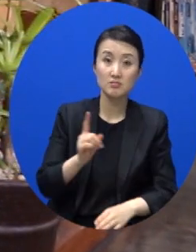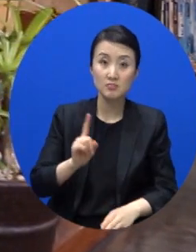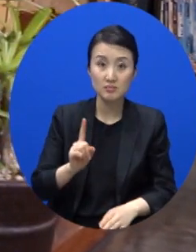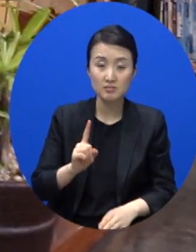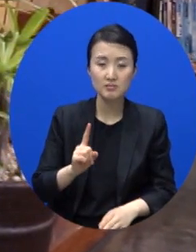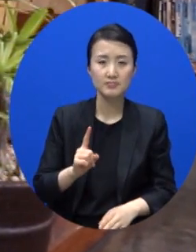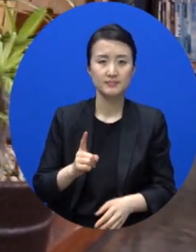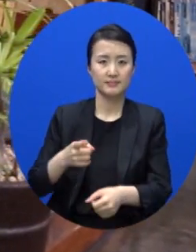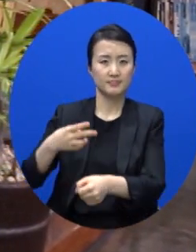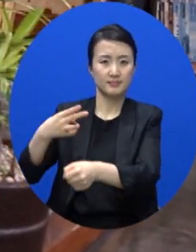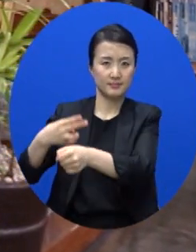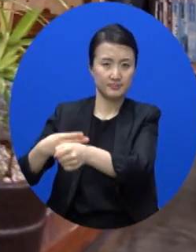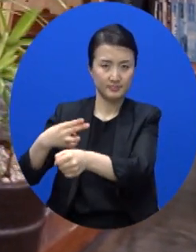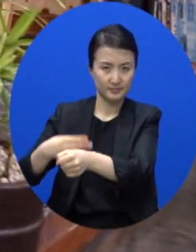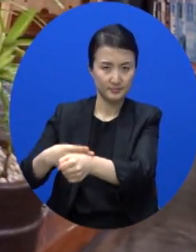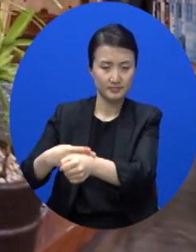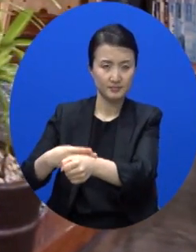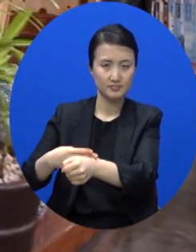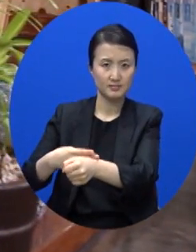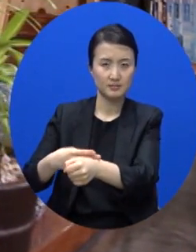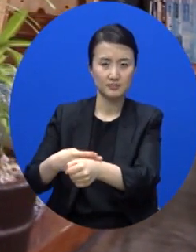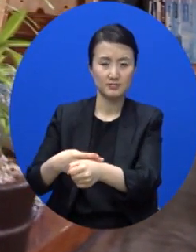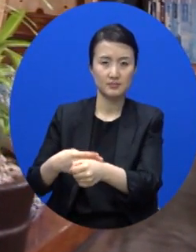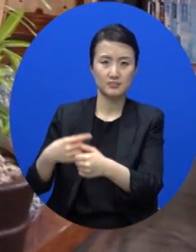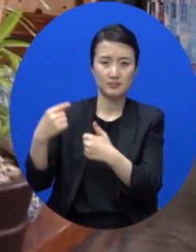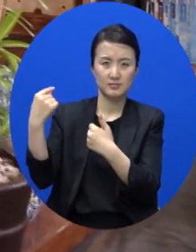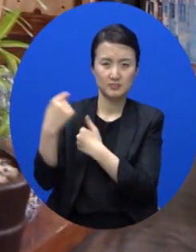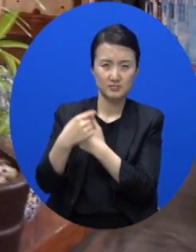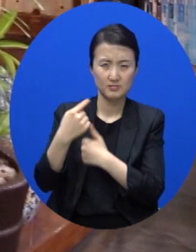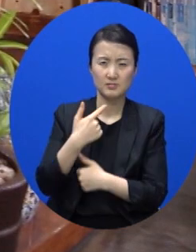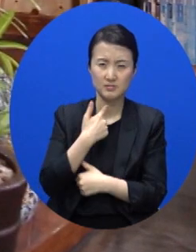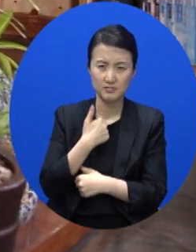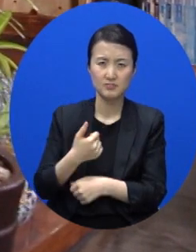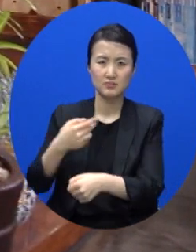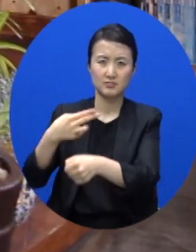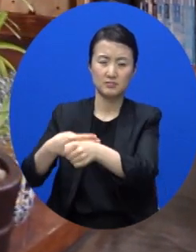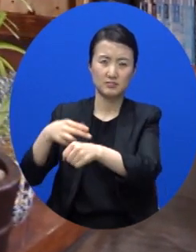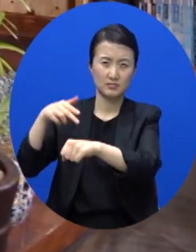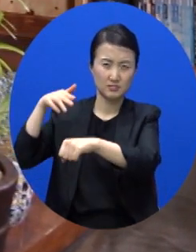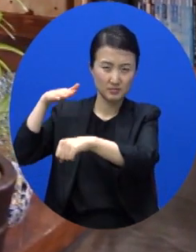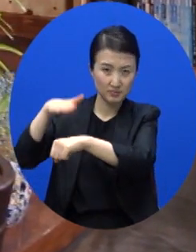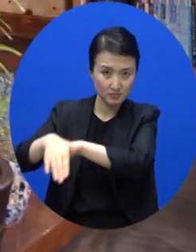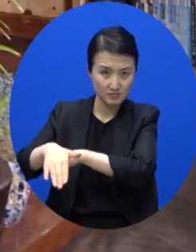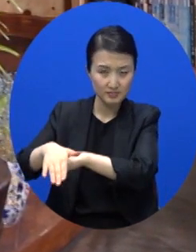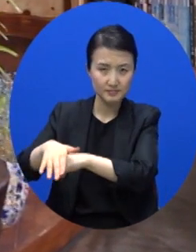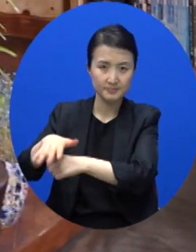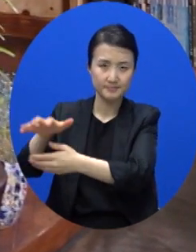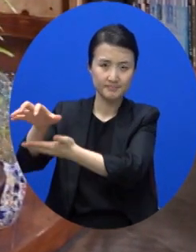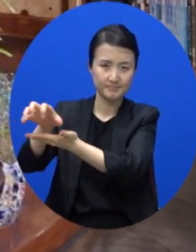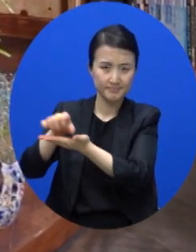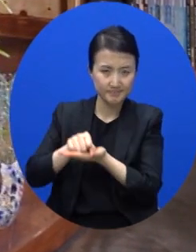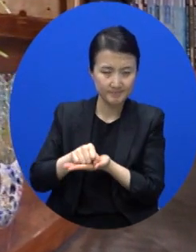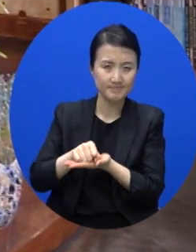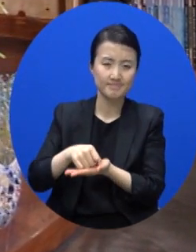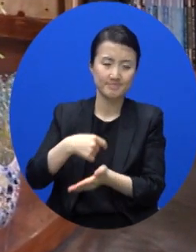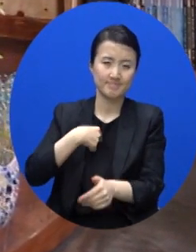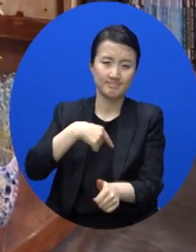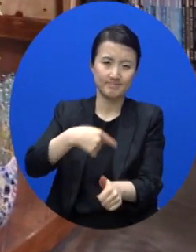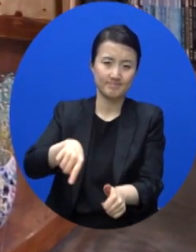저희 선생님의 가락을 제가 전승을 시켜야